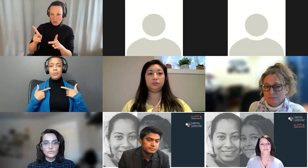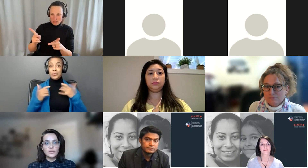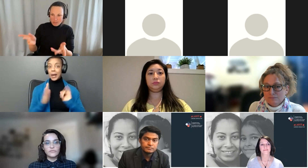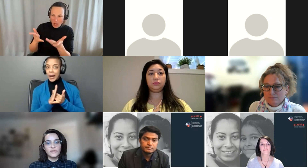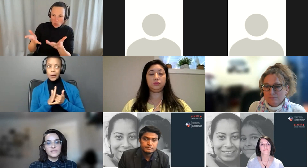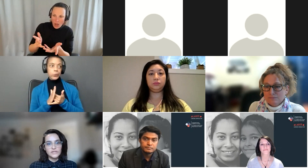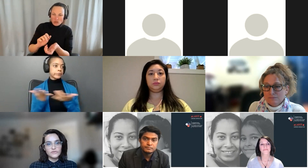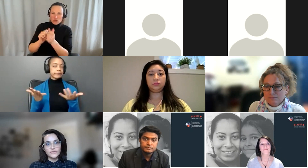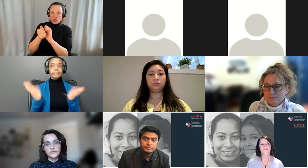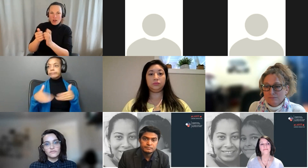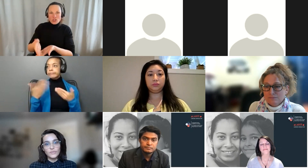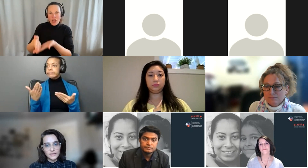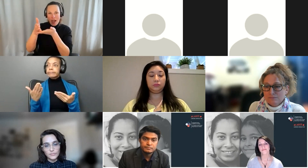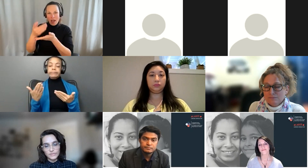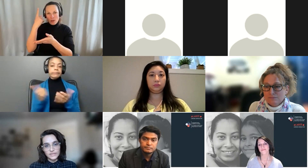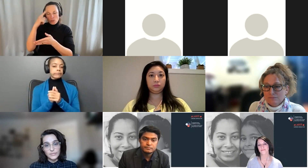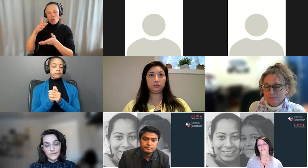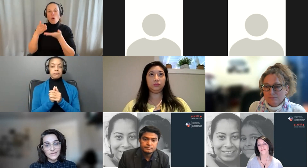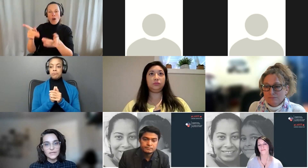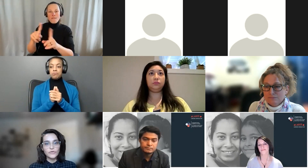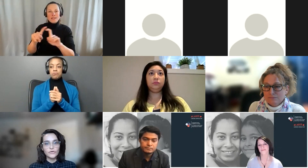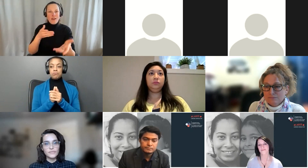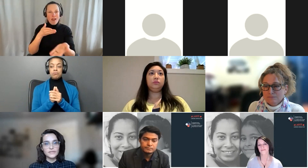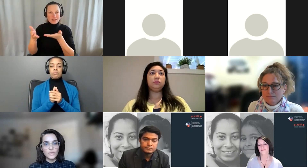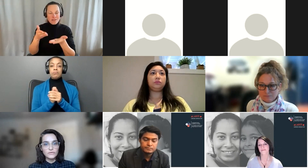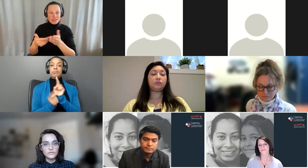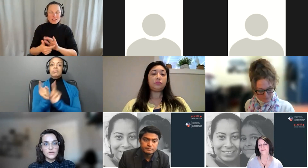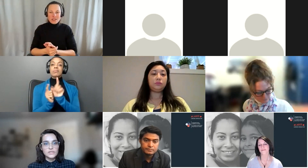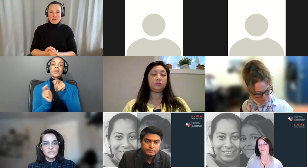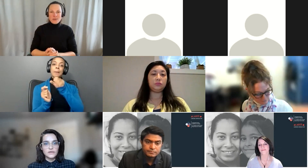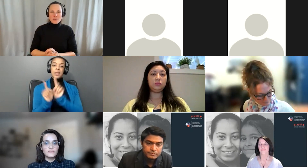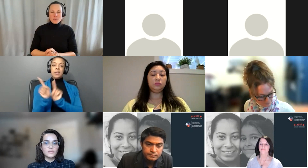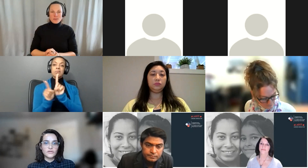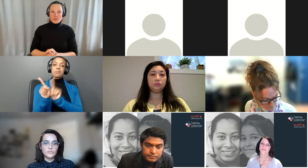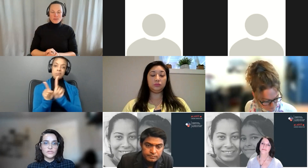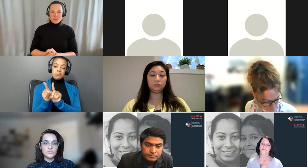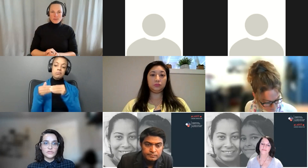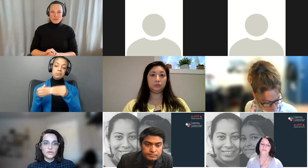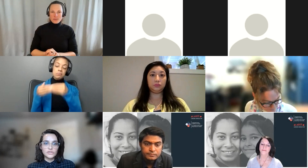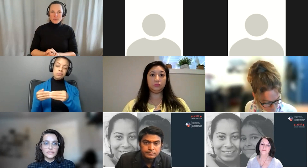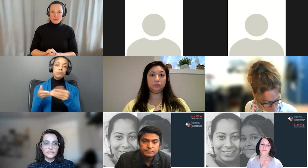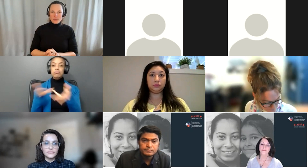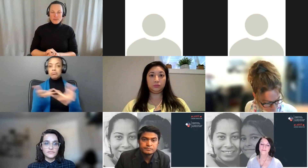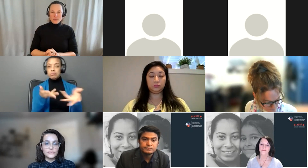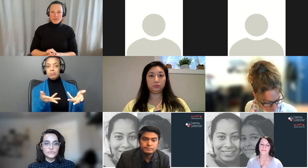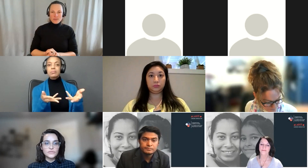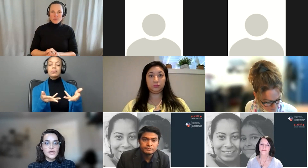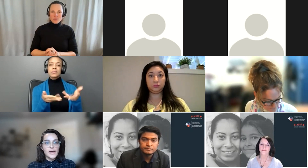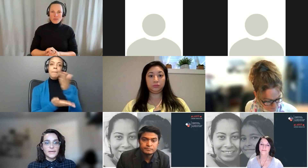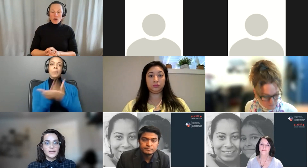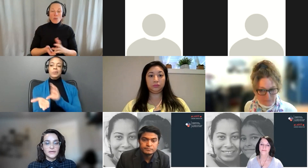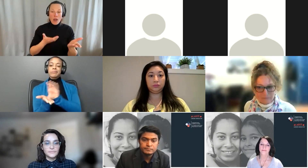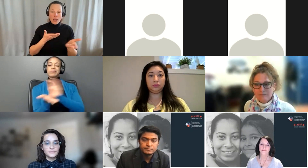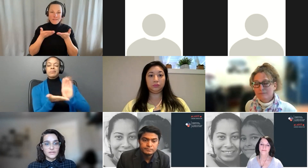En termes de services, nous donnons des services, nous donnons de la formation, de l'éducation